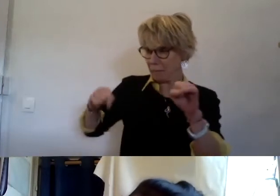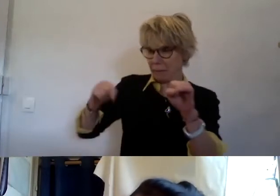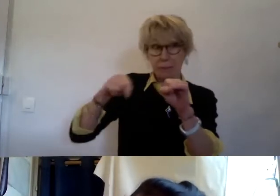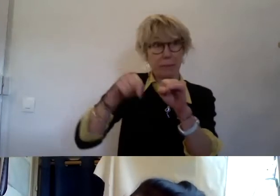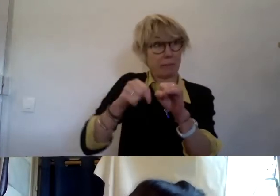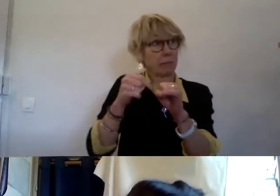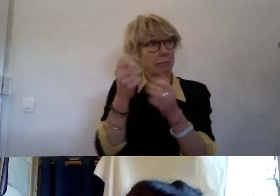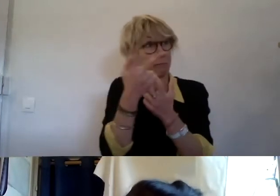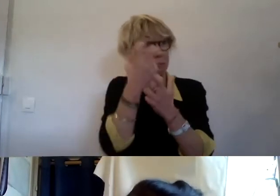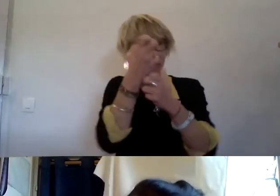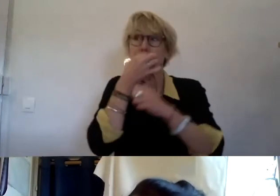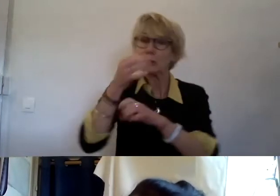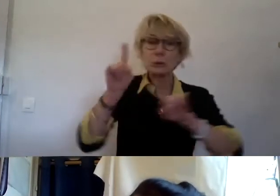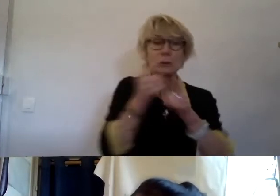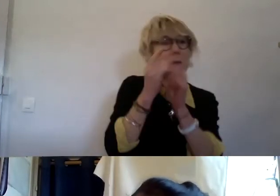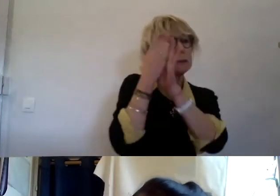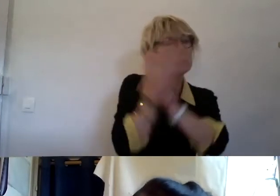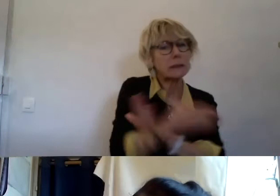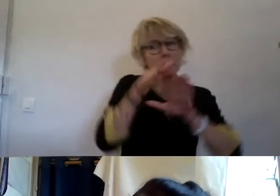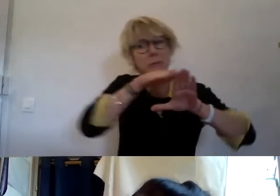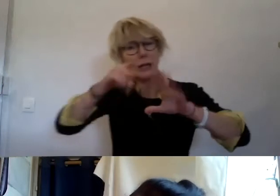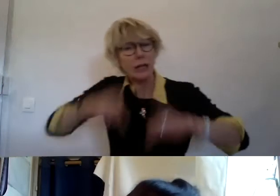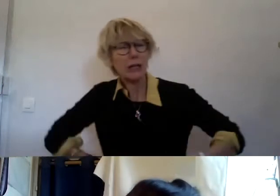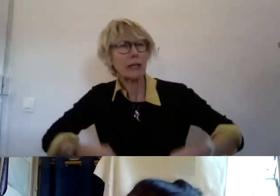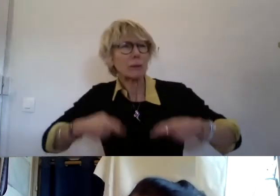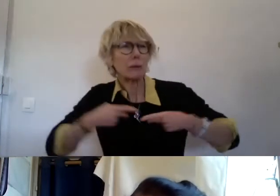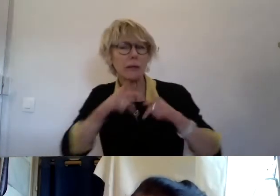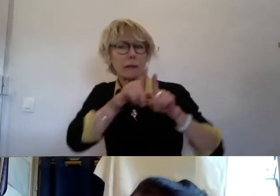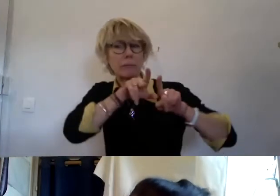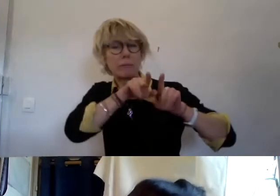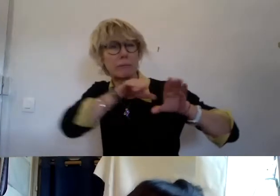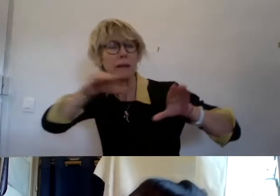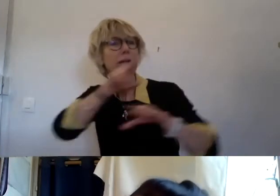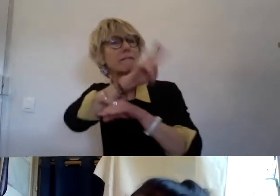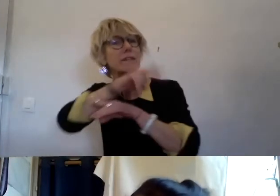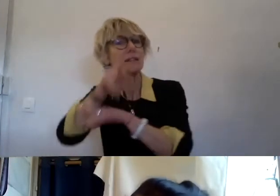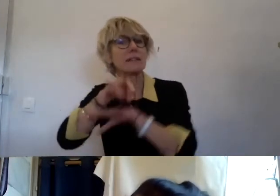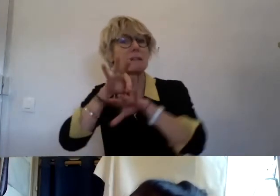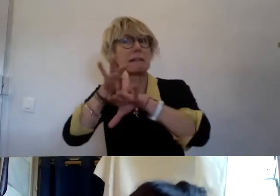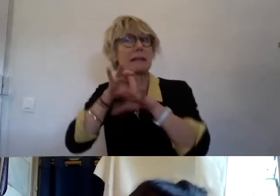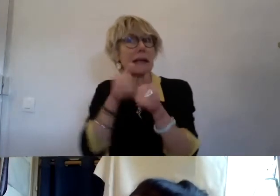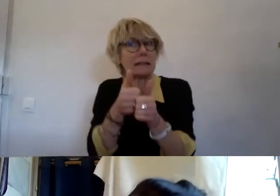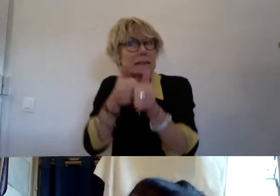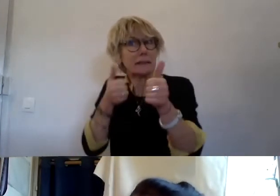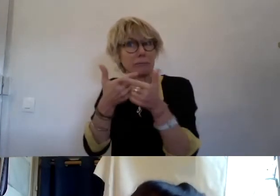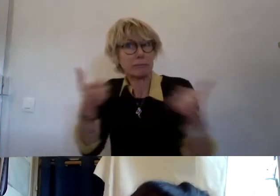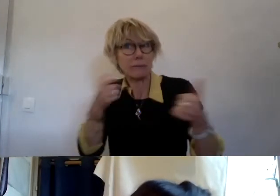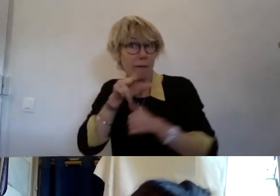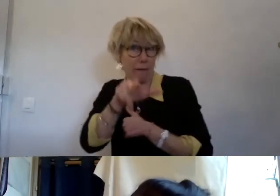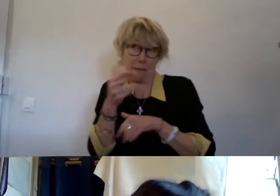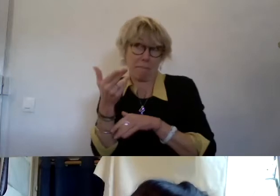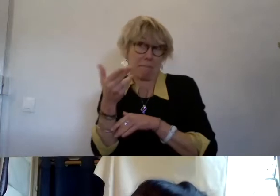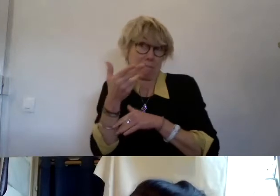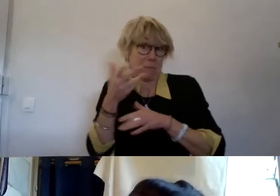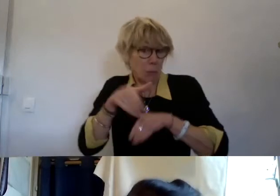qu'il s'agisse de concerts en direct, d'ateliers, de visites guidées à distance. Enfin, voilà, justement, c'est ce dont on va parler tout au long de cette